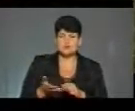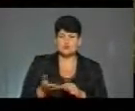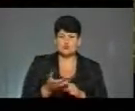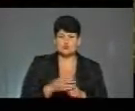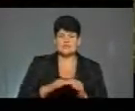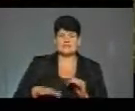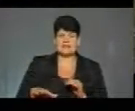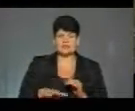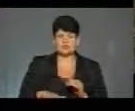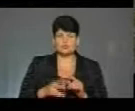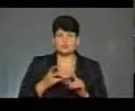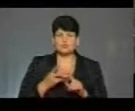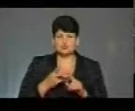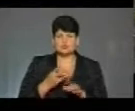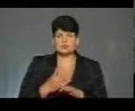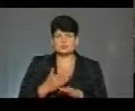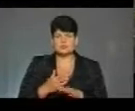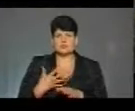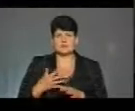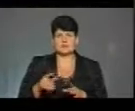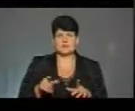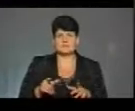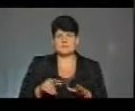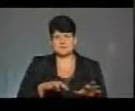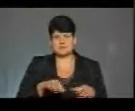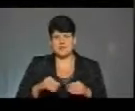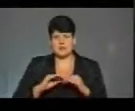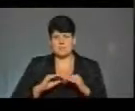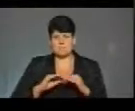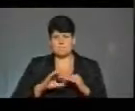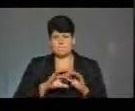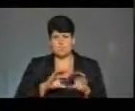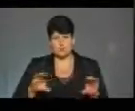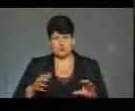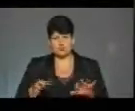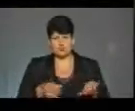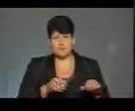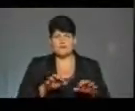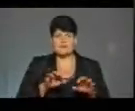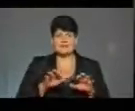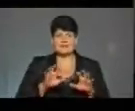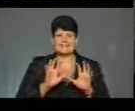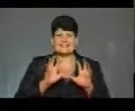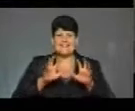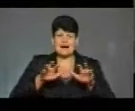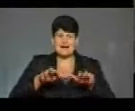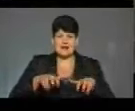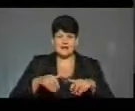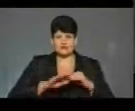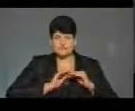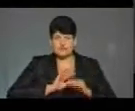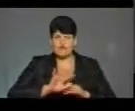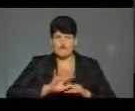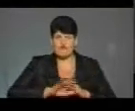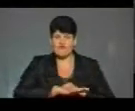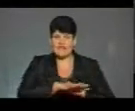траву. Другий етап – ми здіймали ці бордюри. А після того трактор просто все це прирівняв. І,